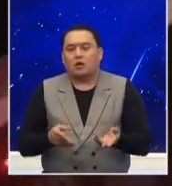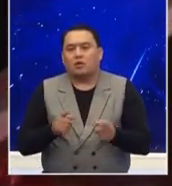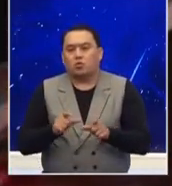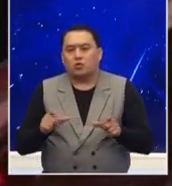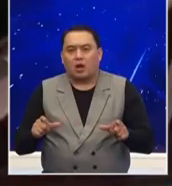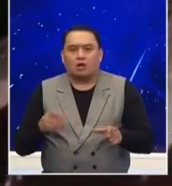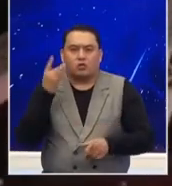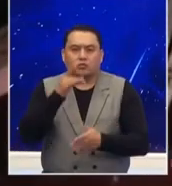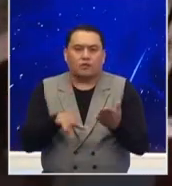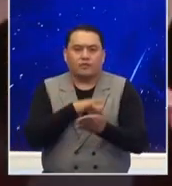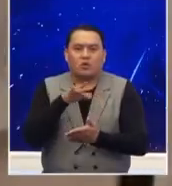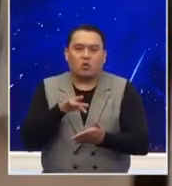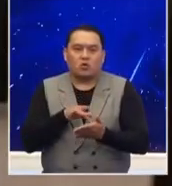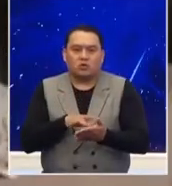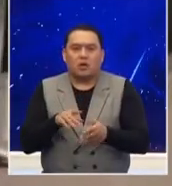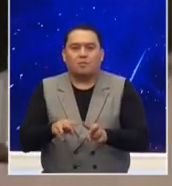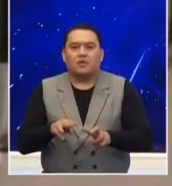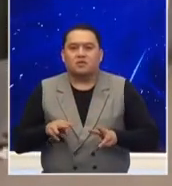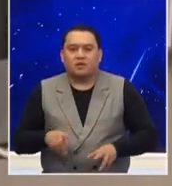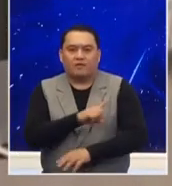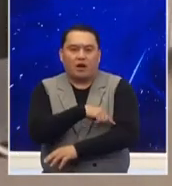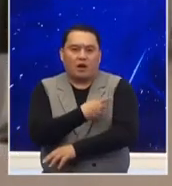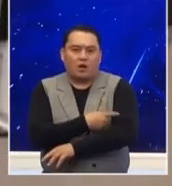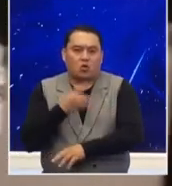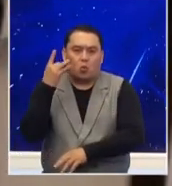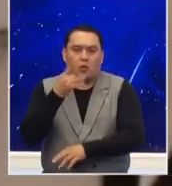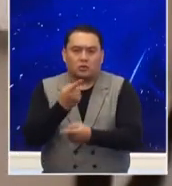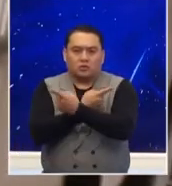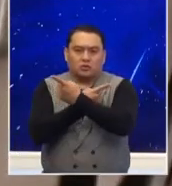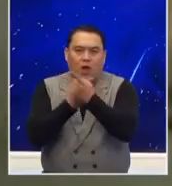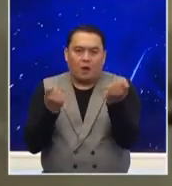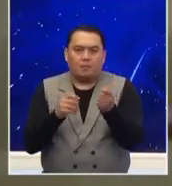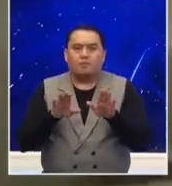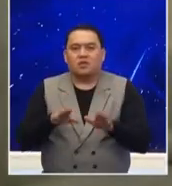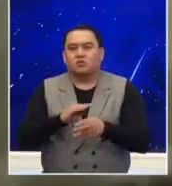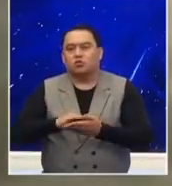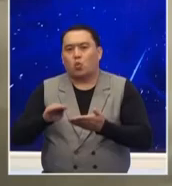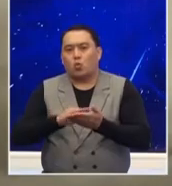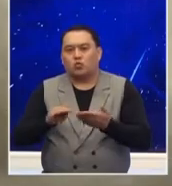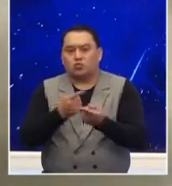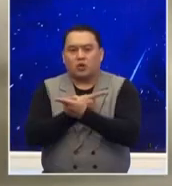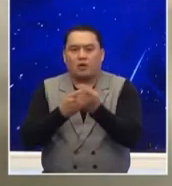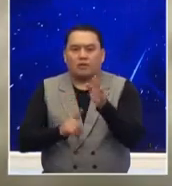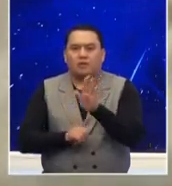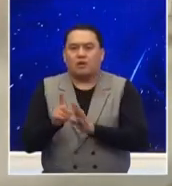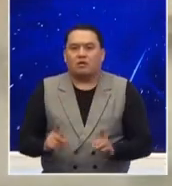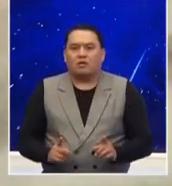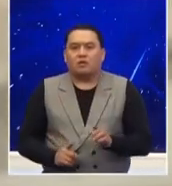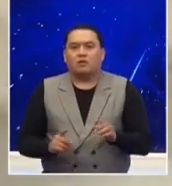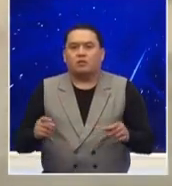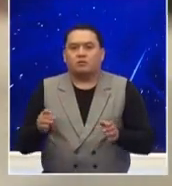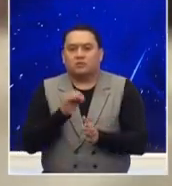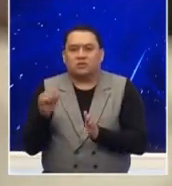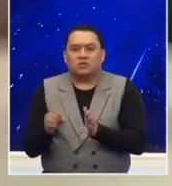пострадавших доставили в румынский город Яссы. Министерство здравоохранения Румынии сообщило местным СМИ, что возгорание, скорее всего, вызвано